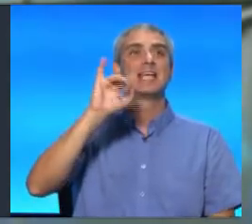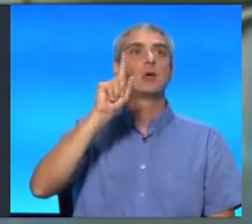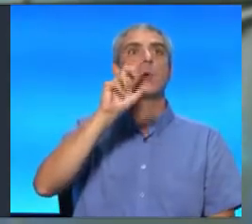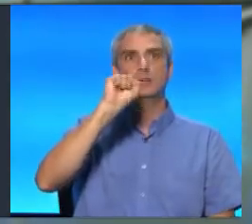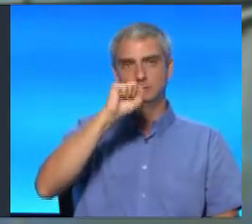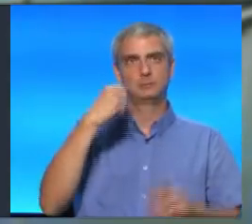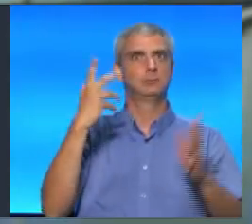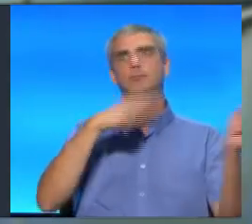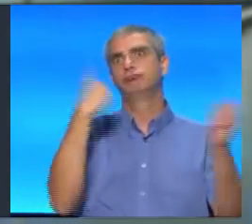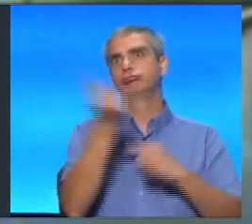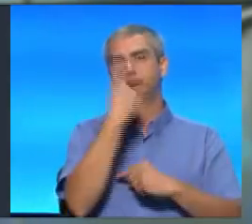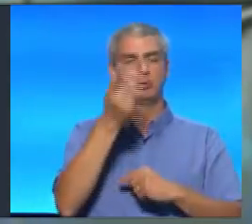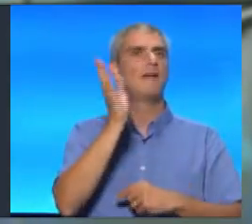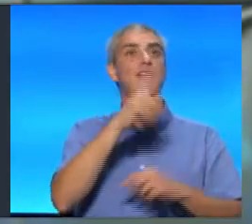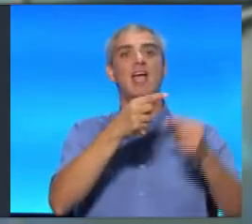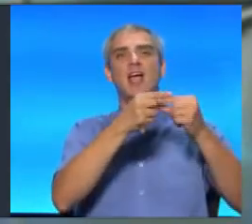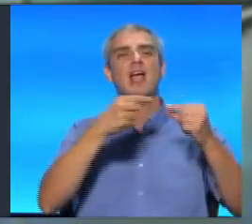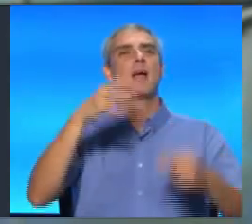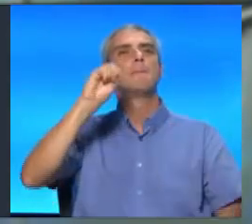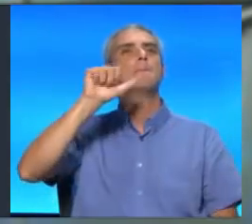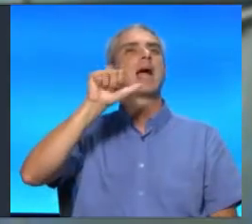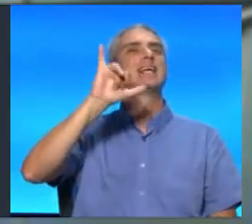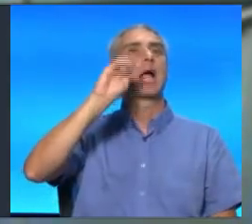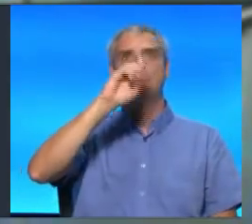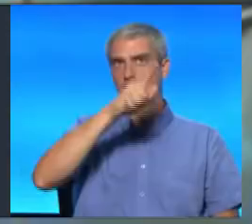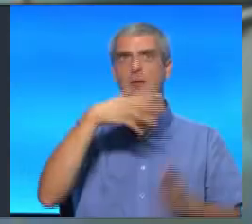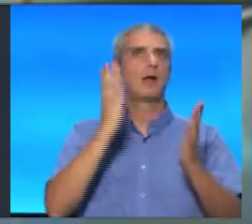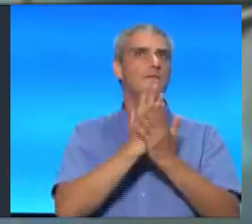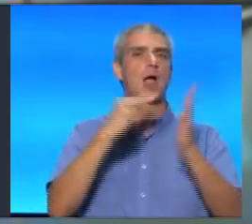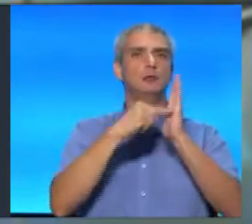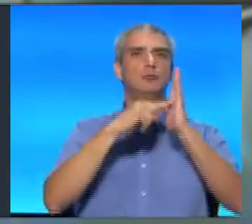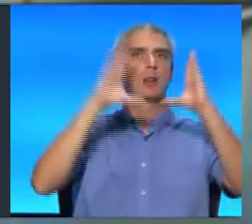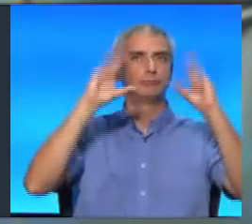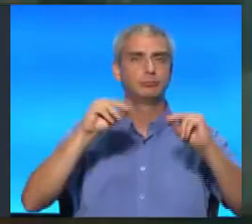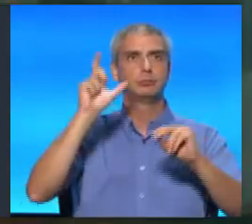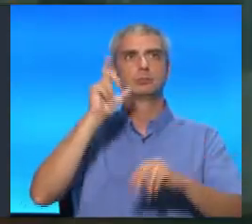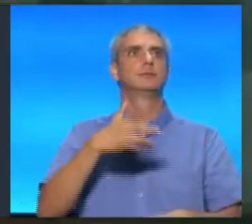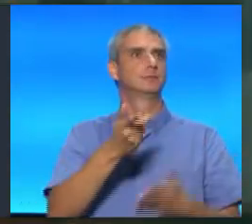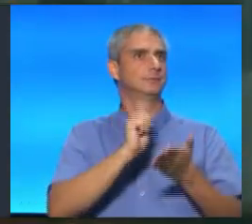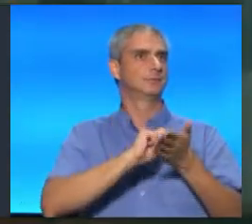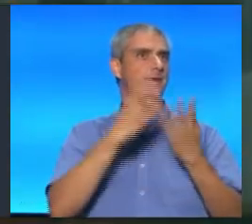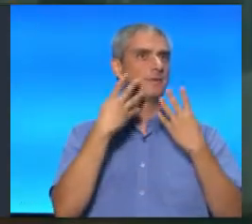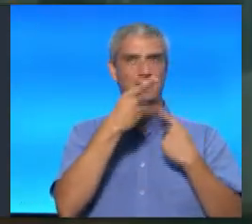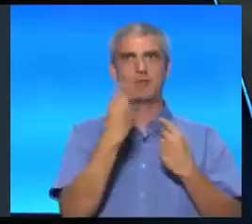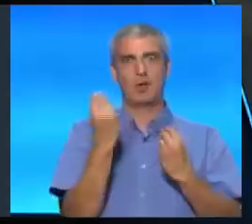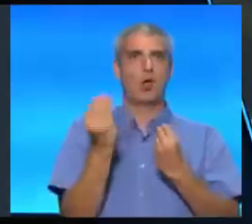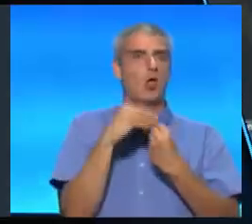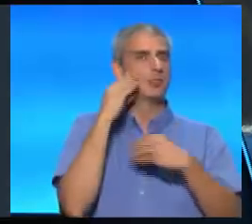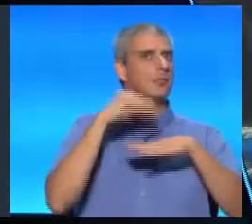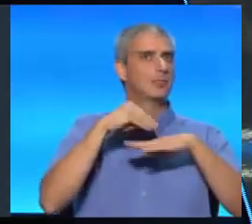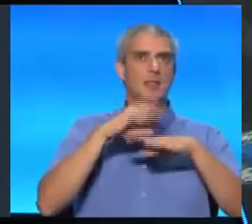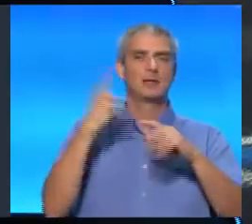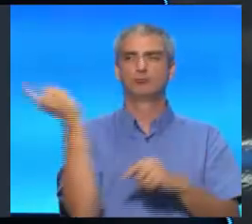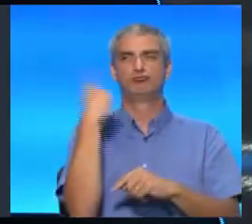נתונה בסופות וגשמים ומאות אלפים כבר בלי זרם חשמל. שרון וקסלר כאן איתנו באולפן, מיד תביא עוד עדכונים על נתיב